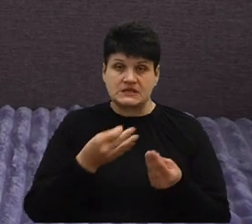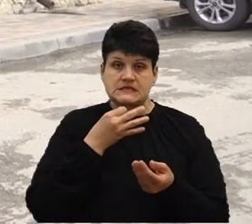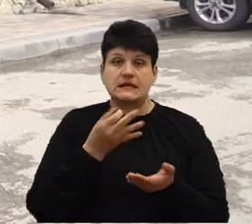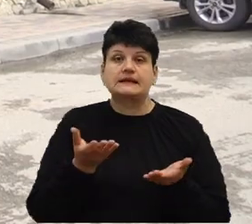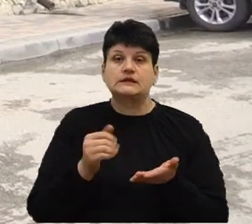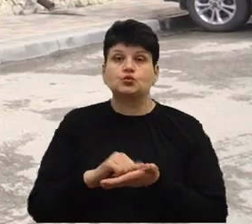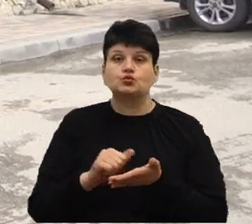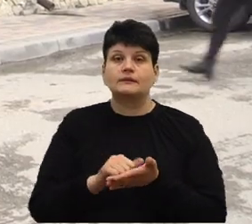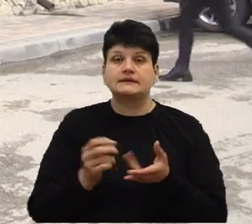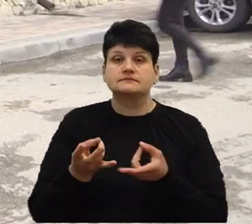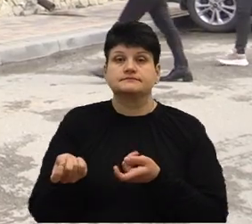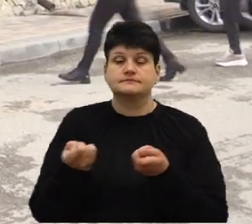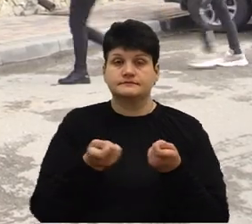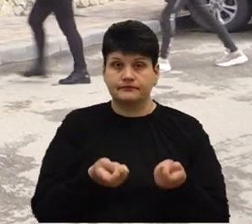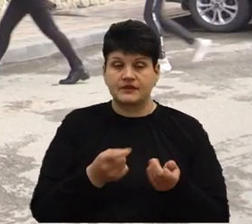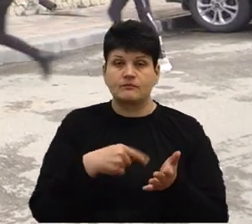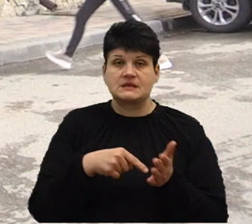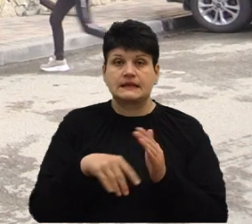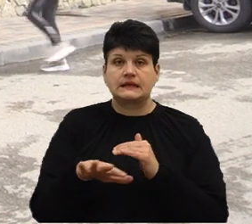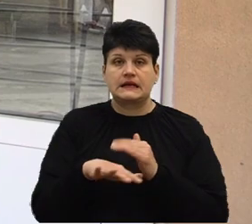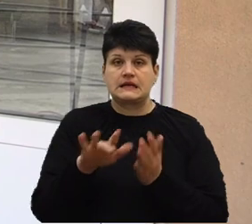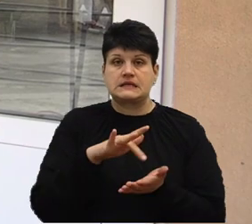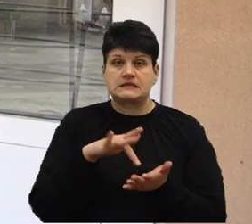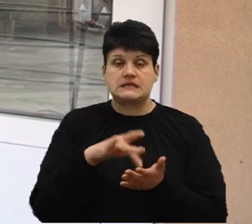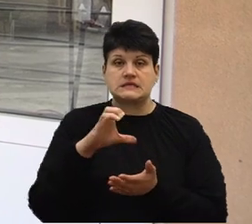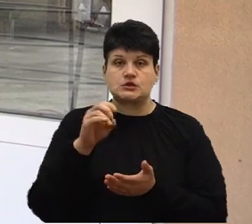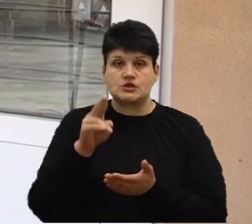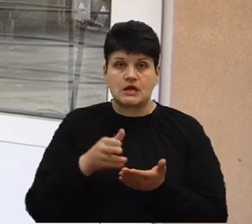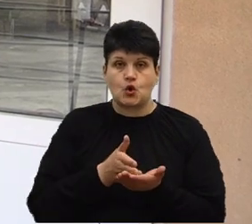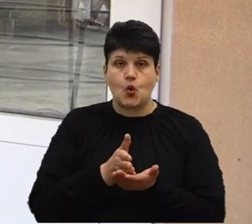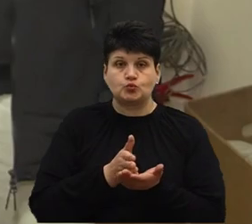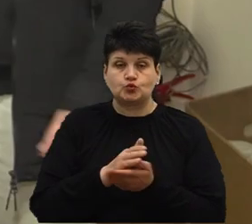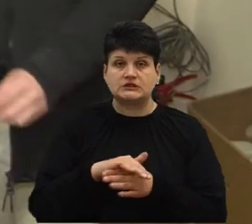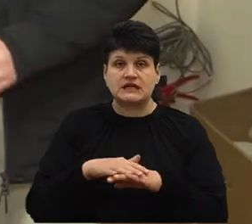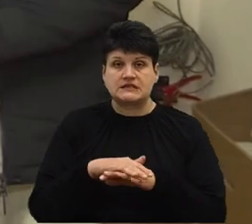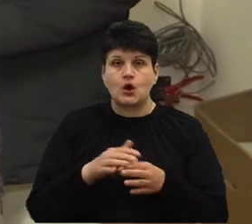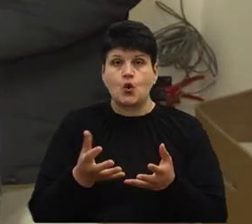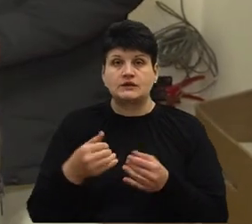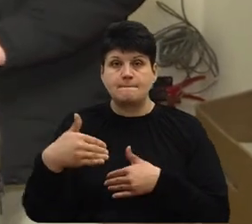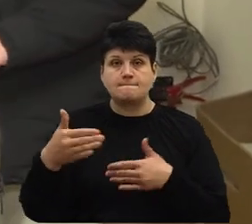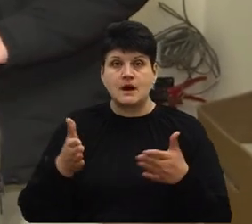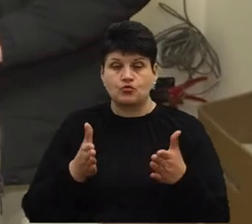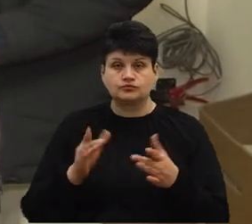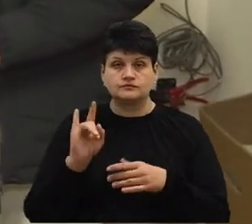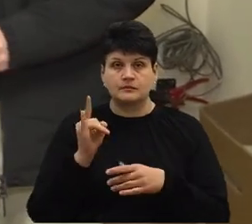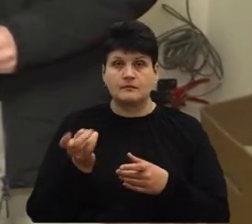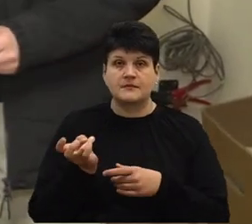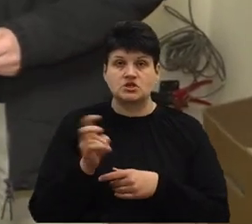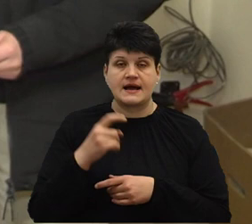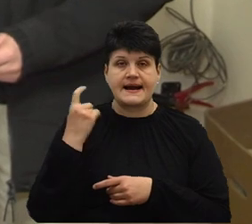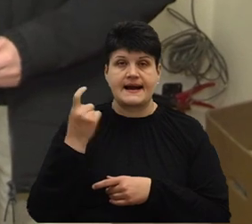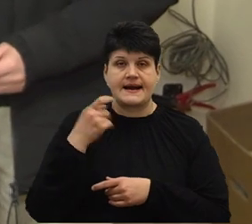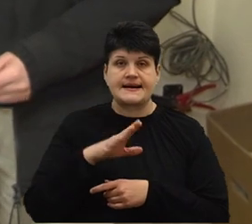потрібно у міській територіальний центр соціального обслуговування населення отримати пакунок малюка прийшла харків’янка